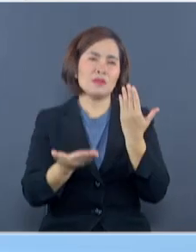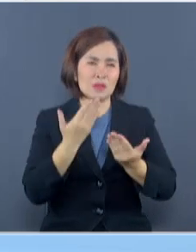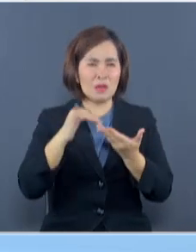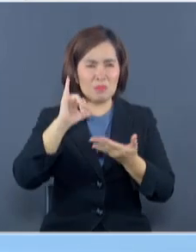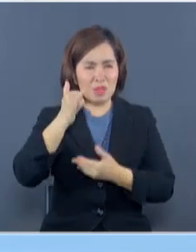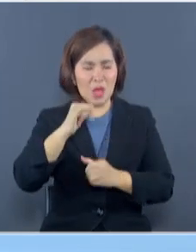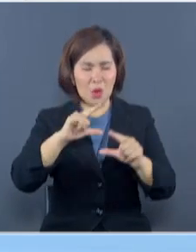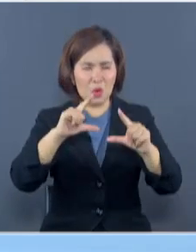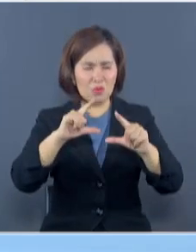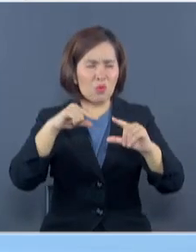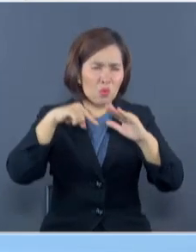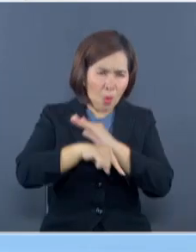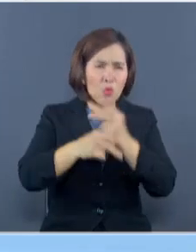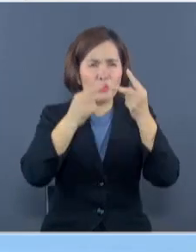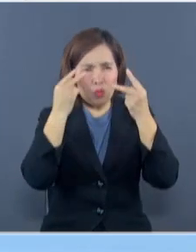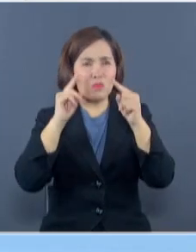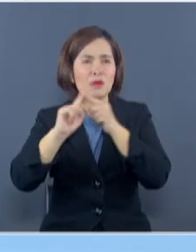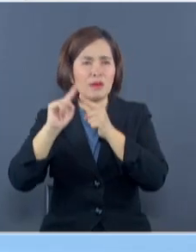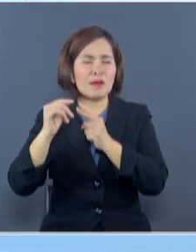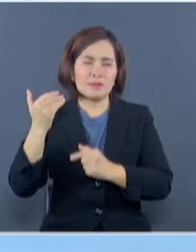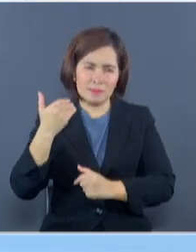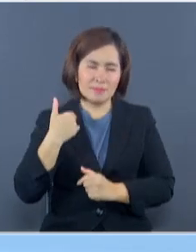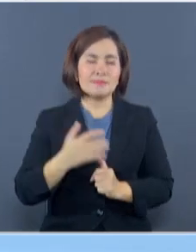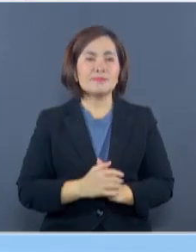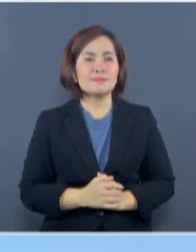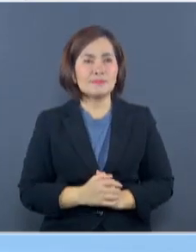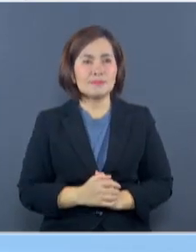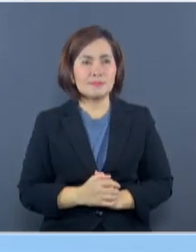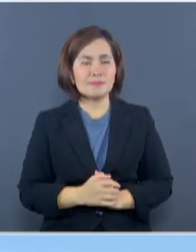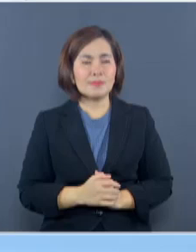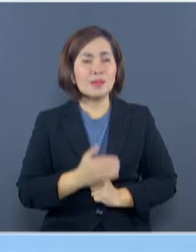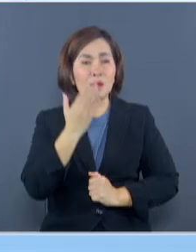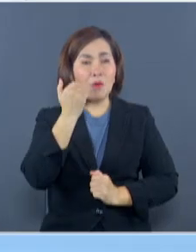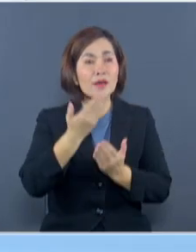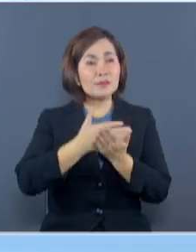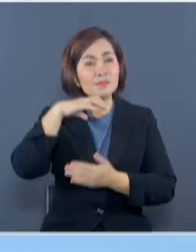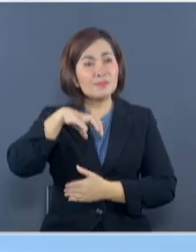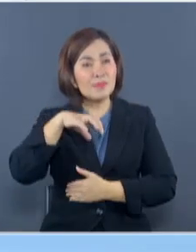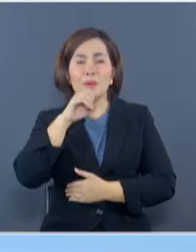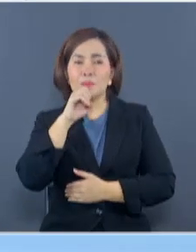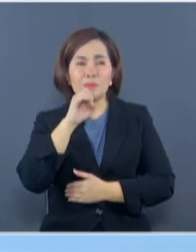อให้มีคนดังขนาดไหนแต่สุดท้ายแล้วแน่นอนครับคุณผู้ชมฮะบางครั้งสำนักงานสลากก็บอกว่าไม่ใช่บ